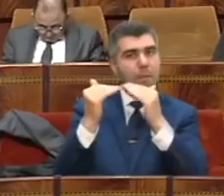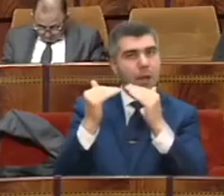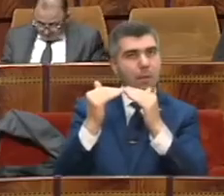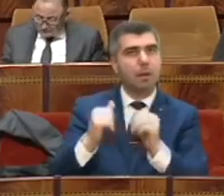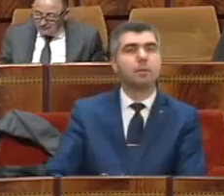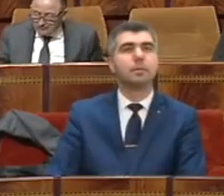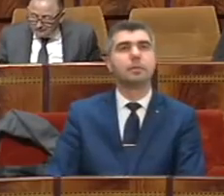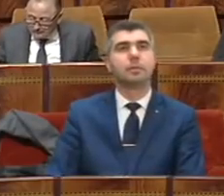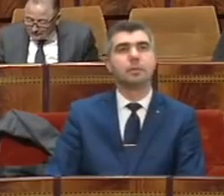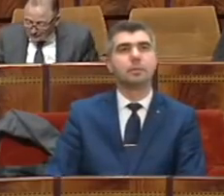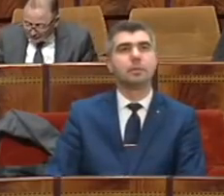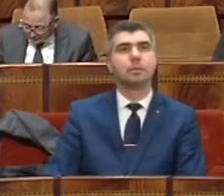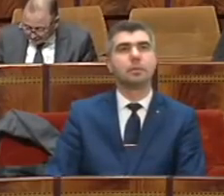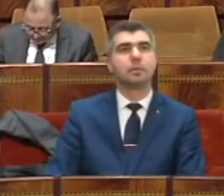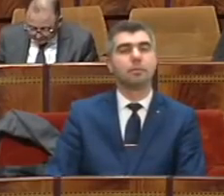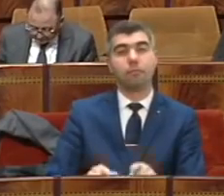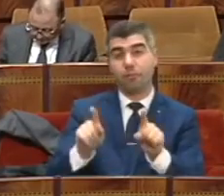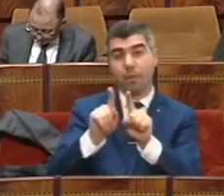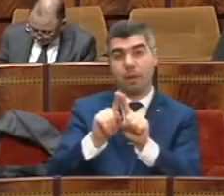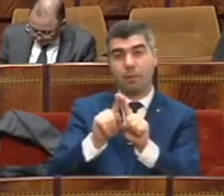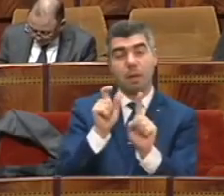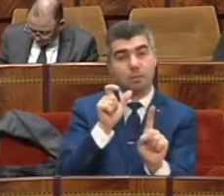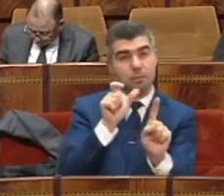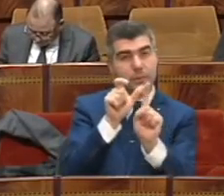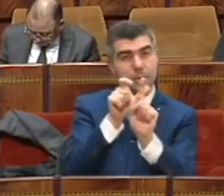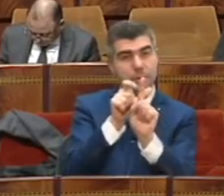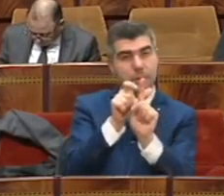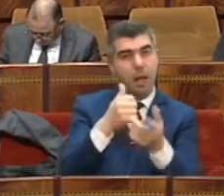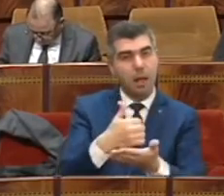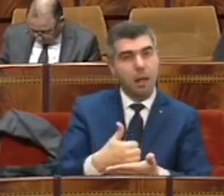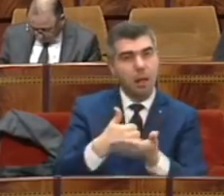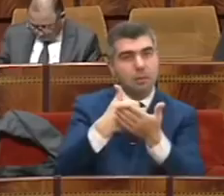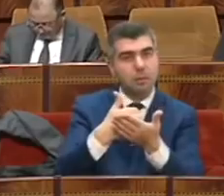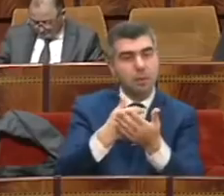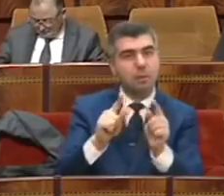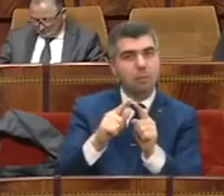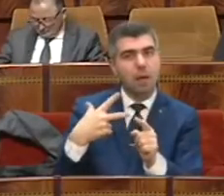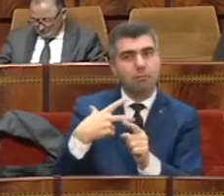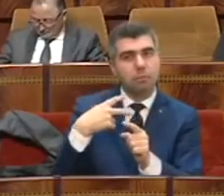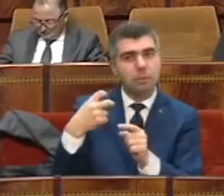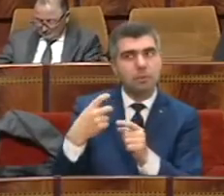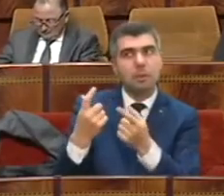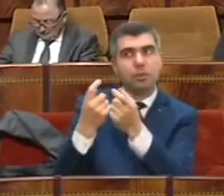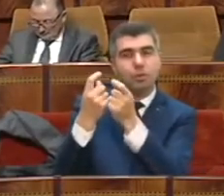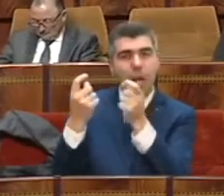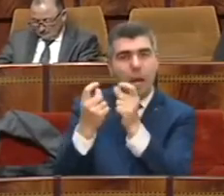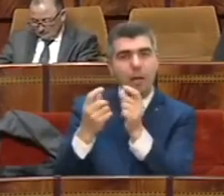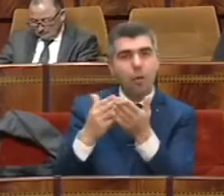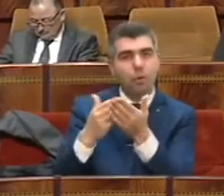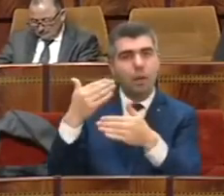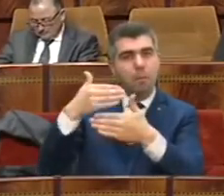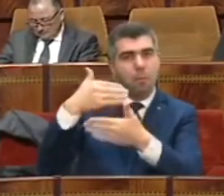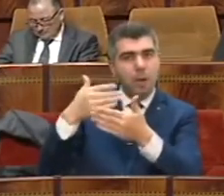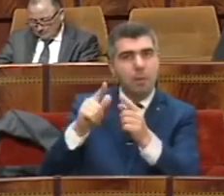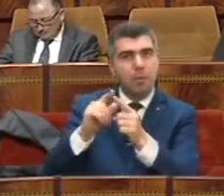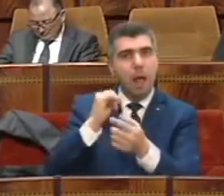ملائمة اللي كتحمي المستثمر، لأن هذا المستثمر راه هو الـ هو الـ هو البلاد.